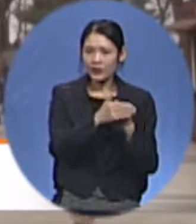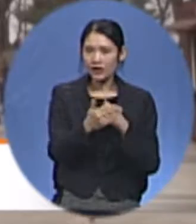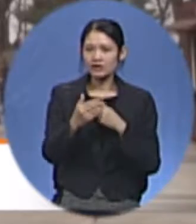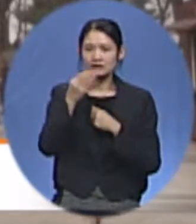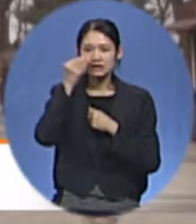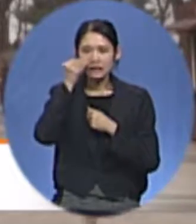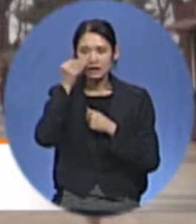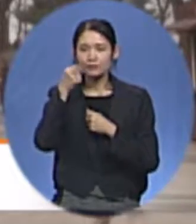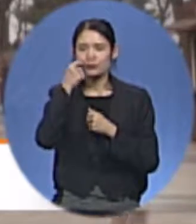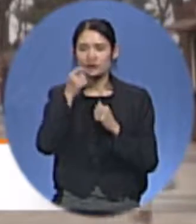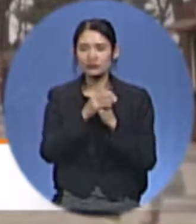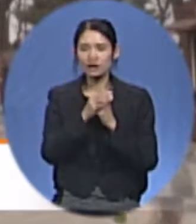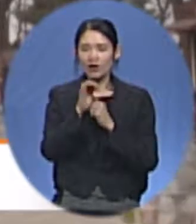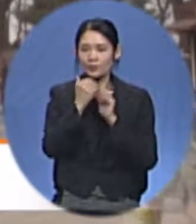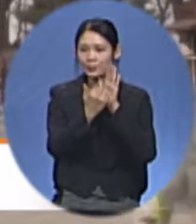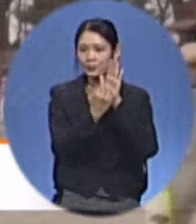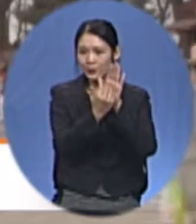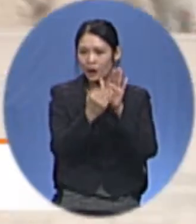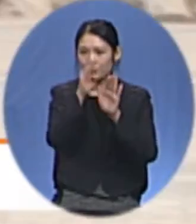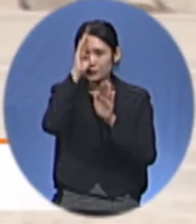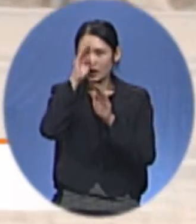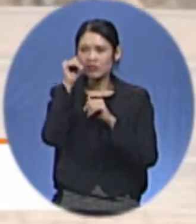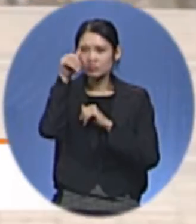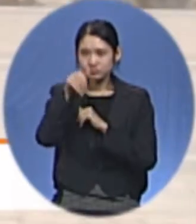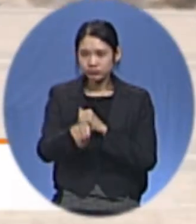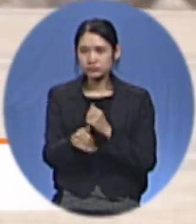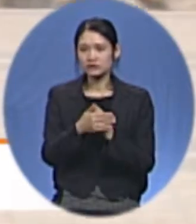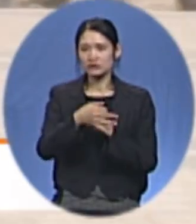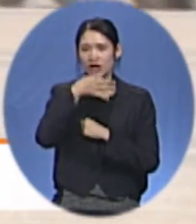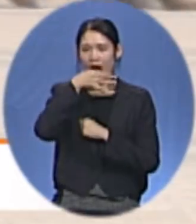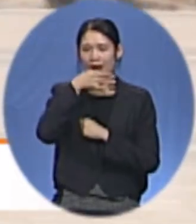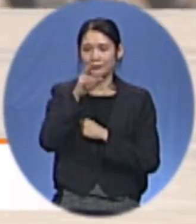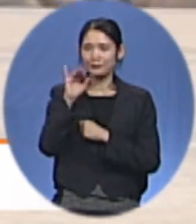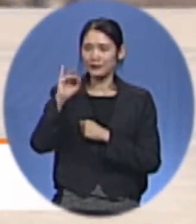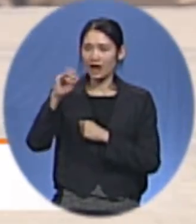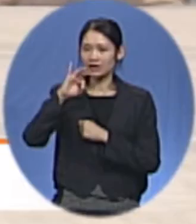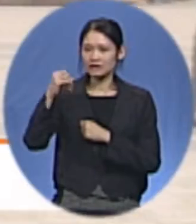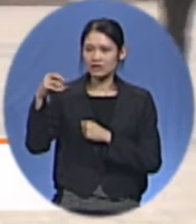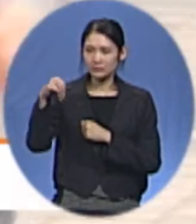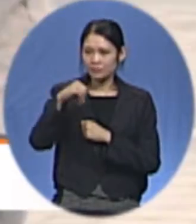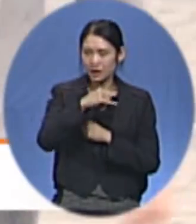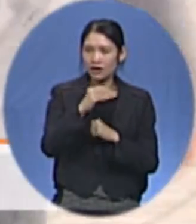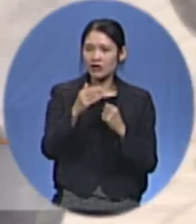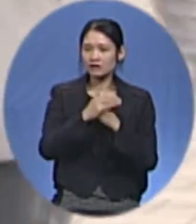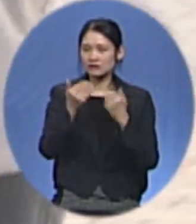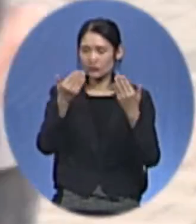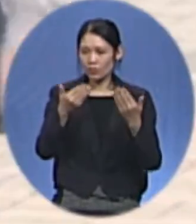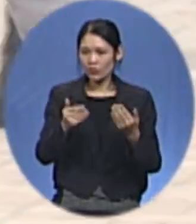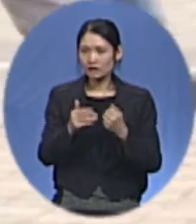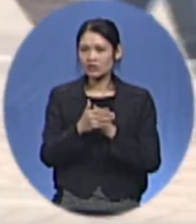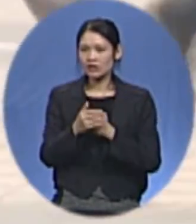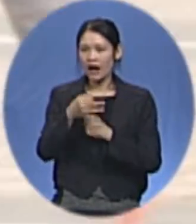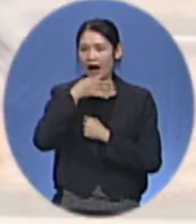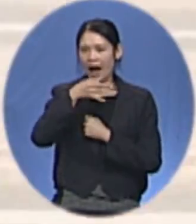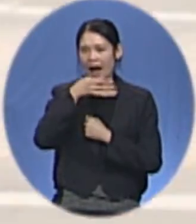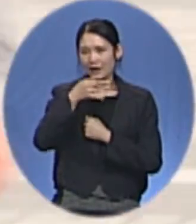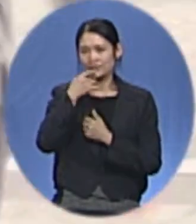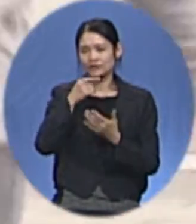적응하지 못해 결국 면역력은 떨어지고 침투돼 있던 감기 바이러스가 이 틈을 타 활동하면서 감기에 걸리는